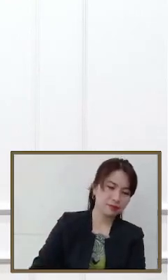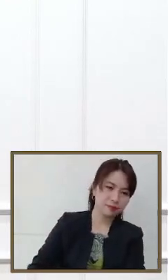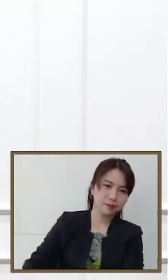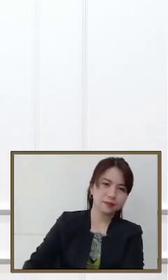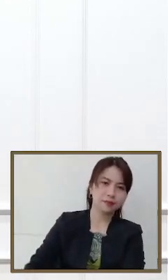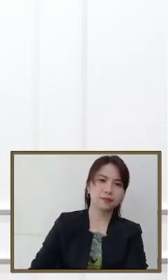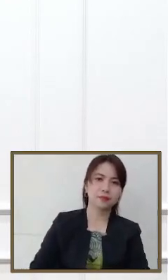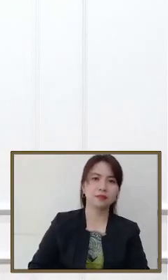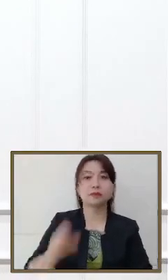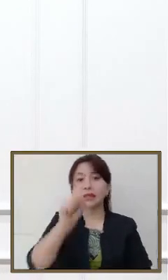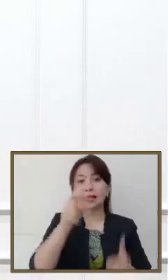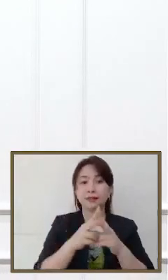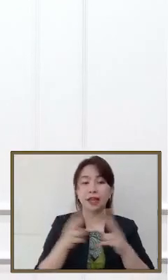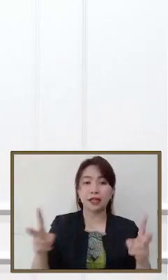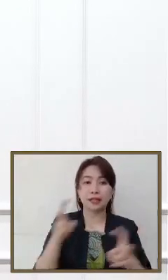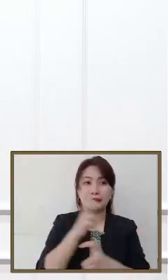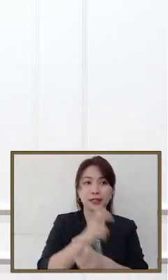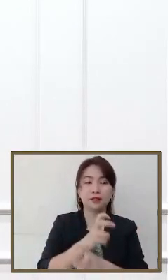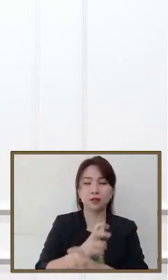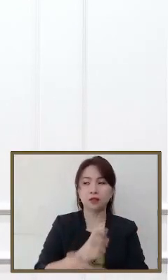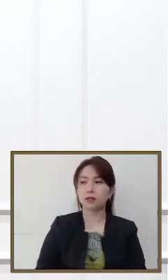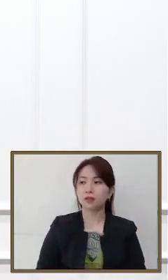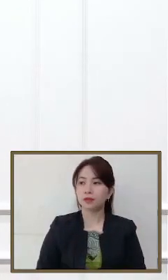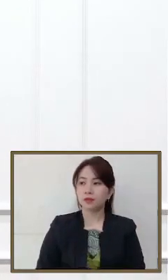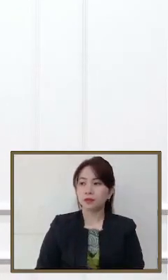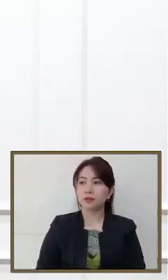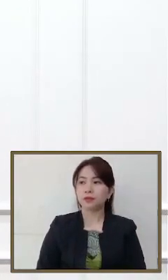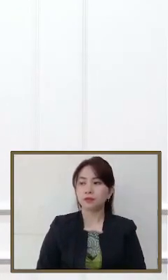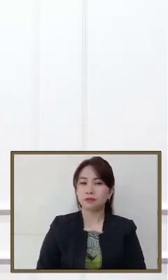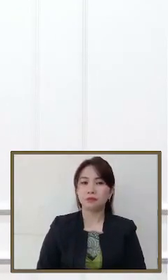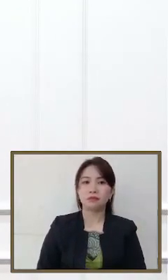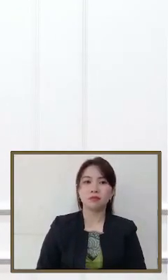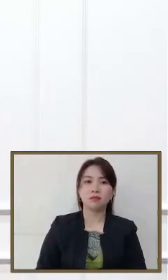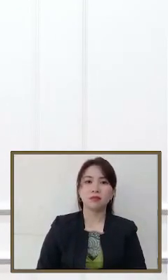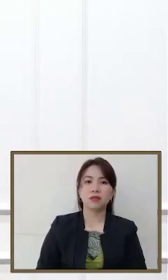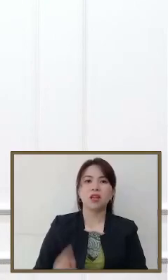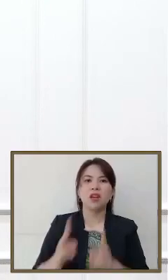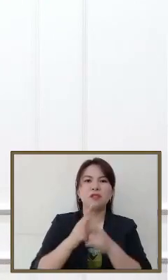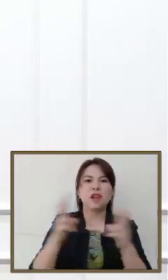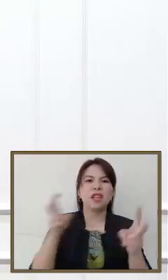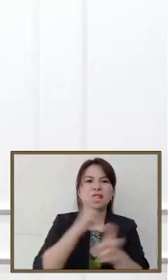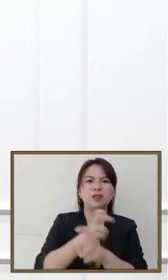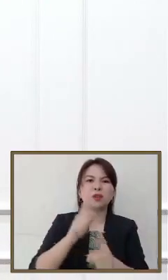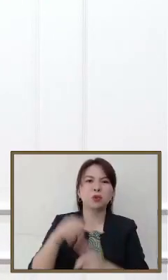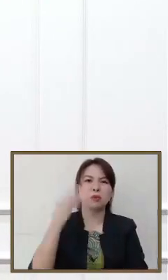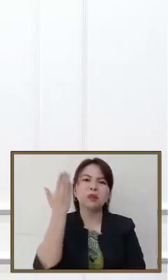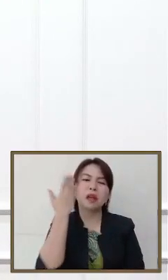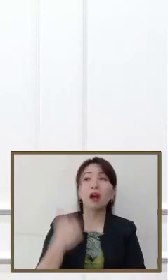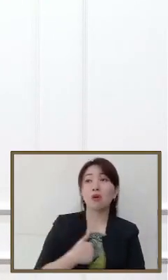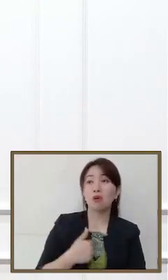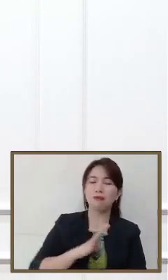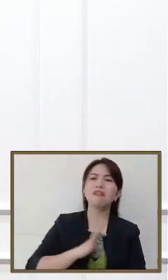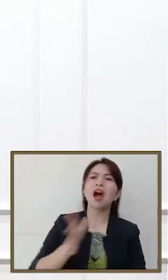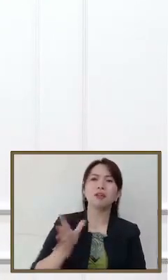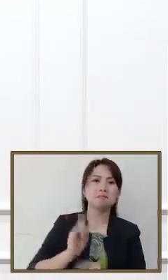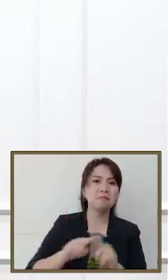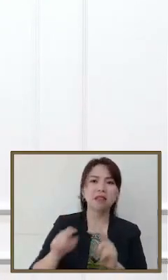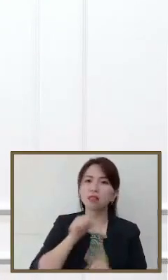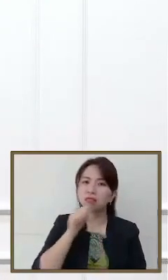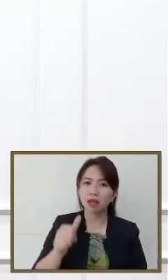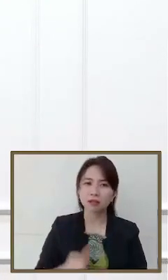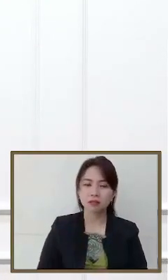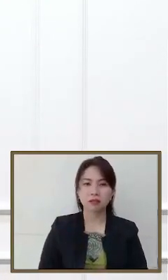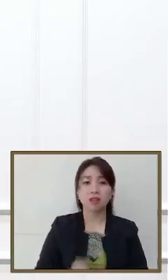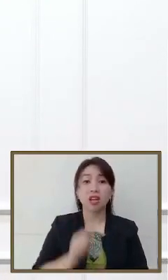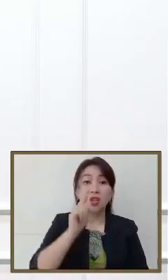mahirap na magpanggap na parang Okay ka lang pero hindi naman mahirap magpanggap na parang wala kang